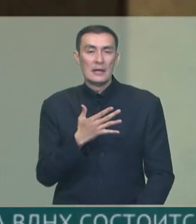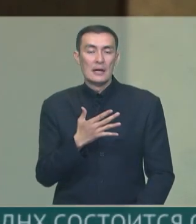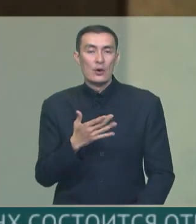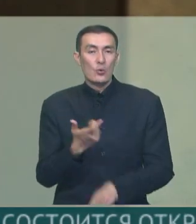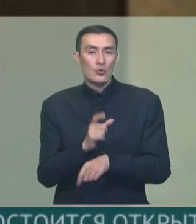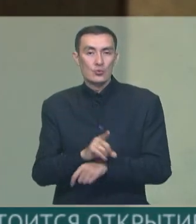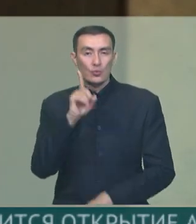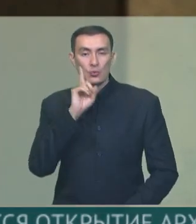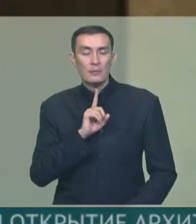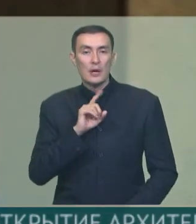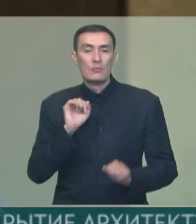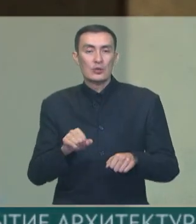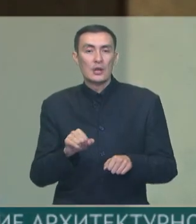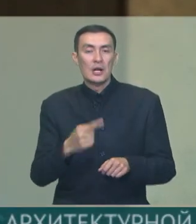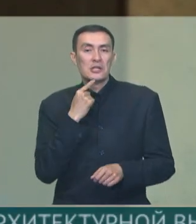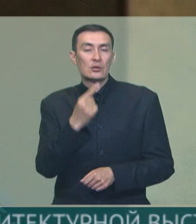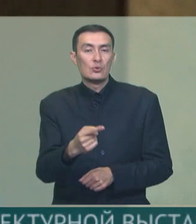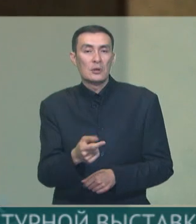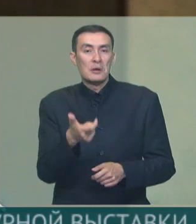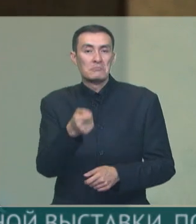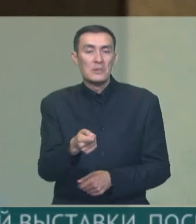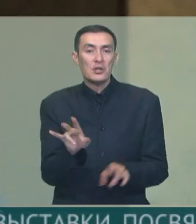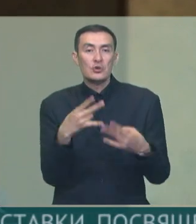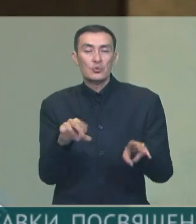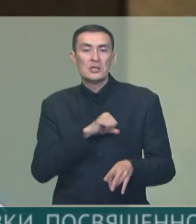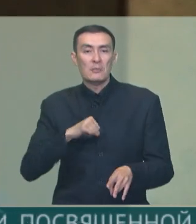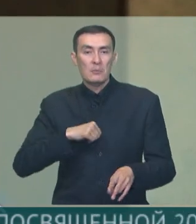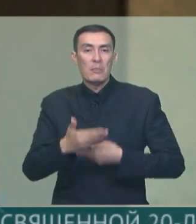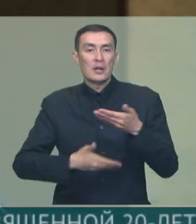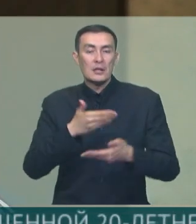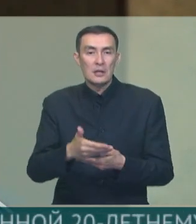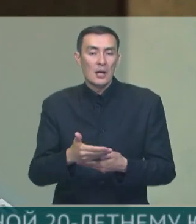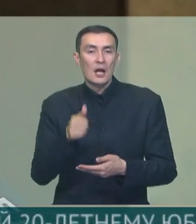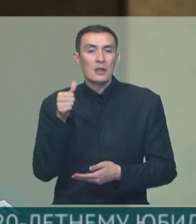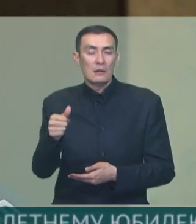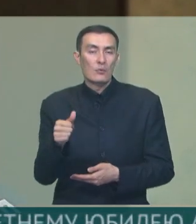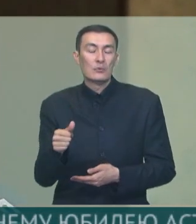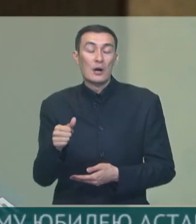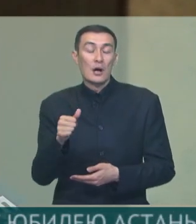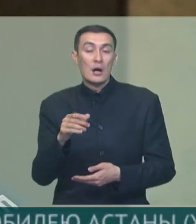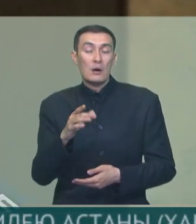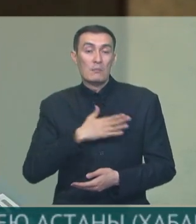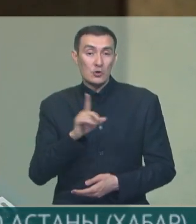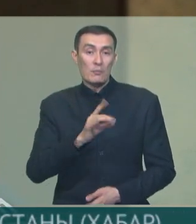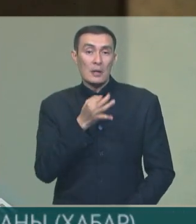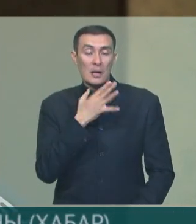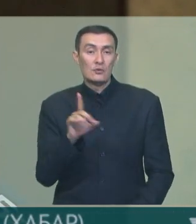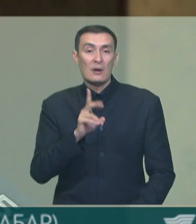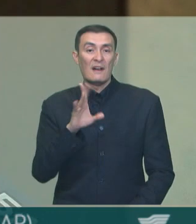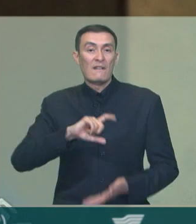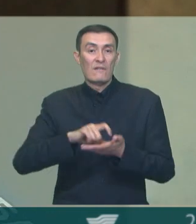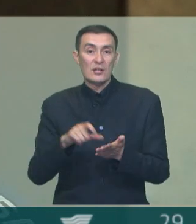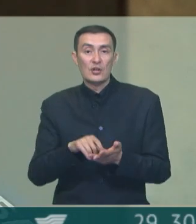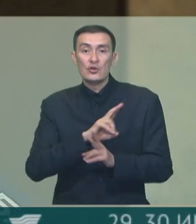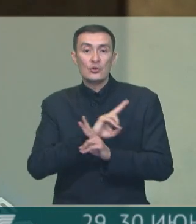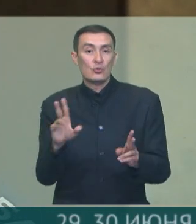очень удобно. Дистанционно можно открывать. Не обязательно подходить к самому домофону. Ну, во-первых, понравилось то, что в квартире